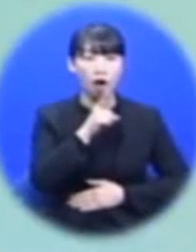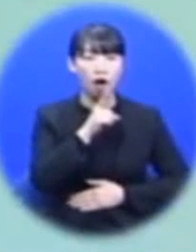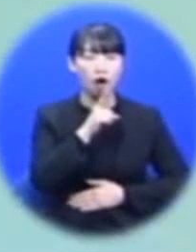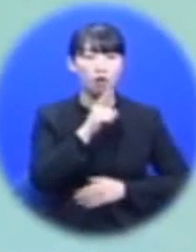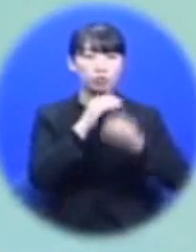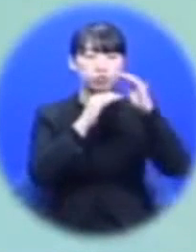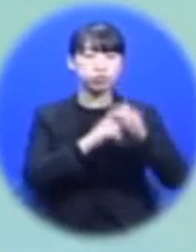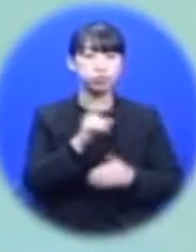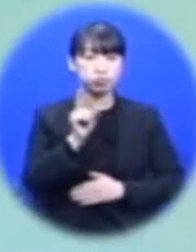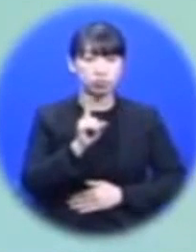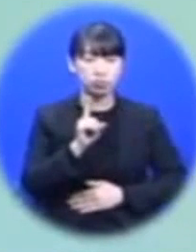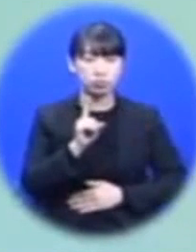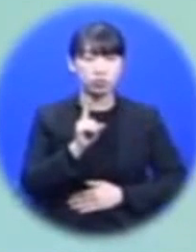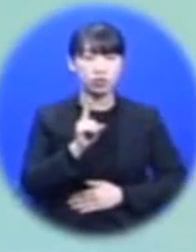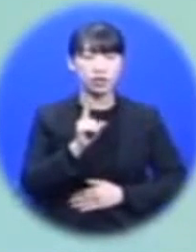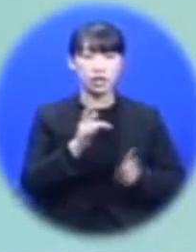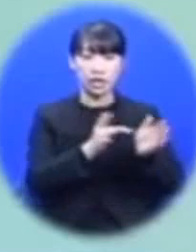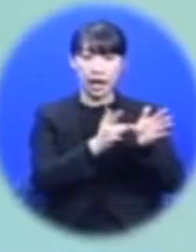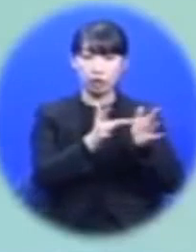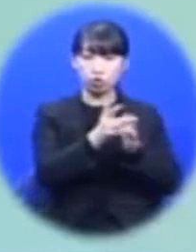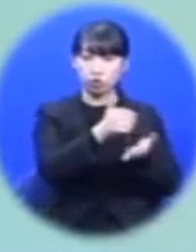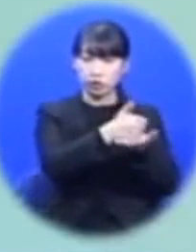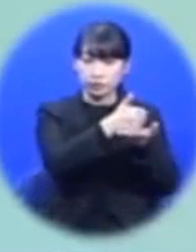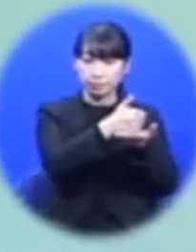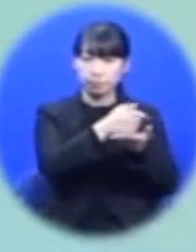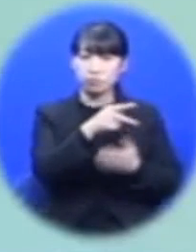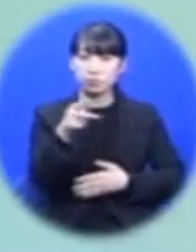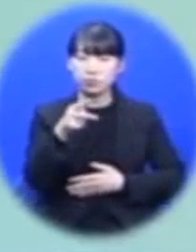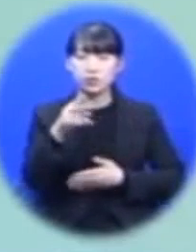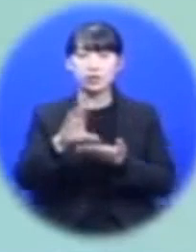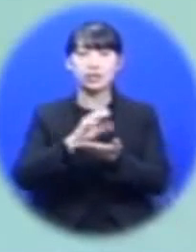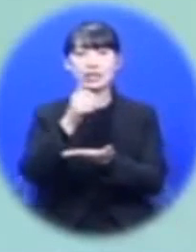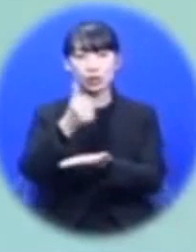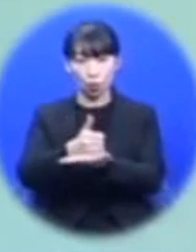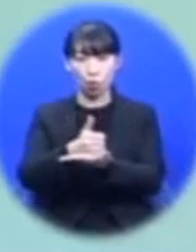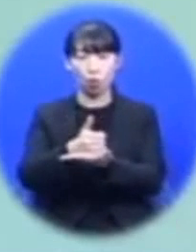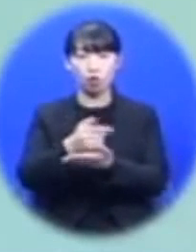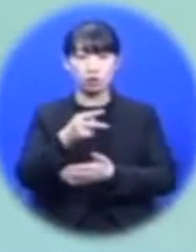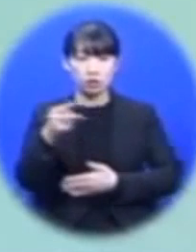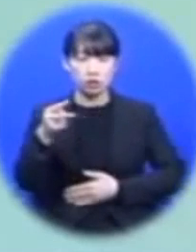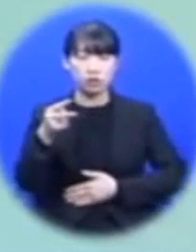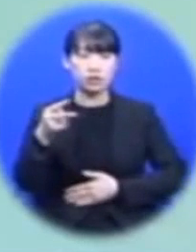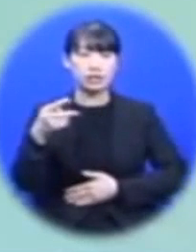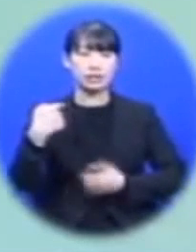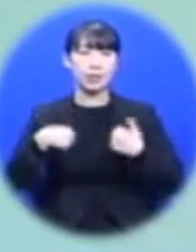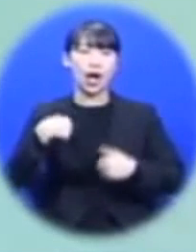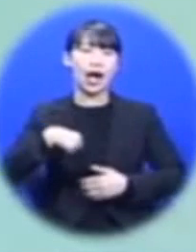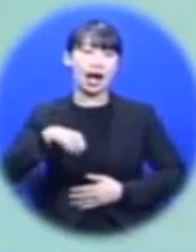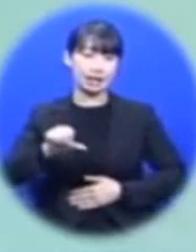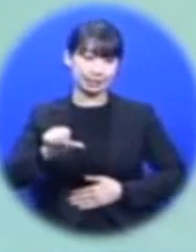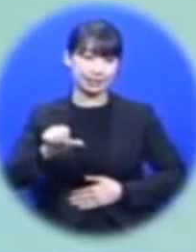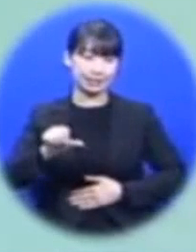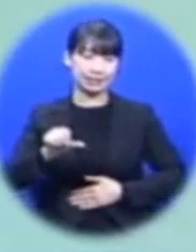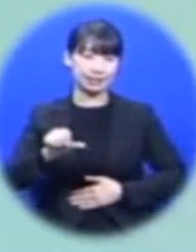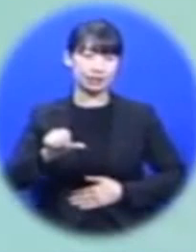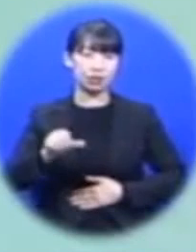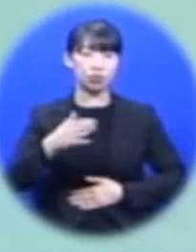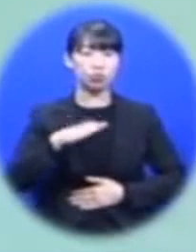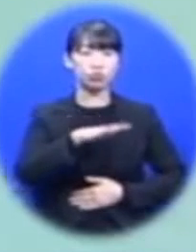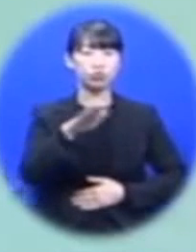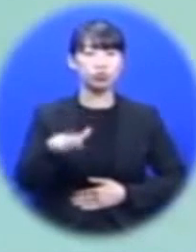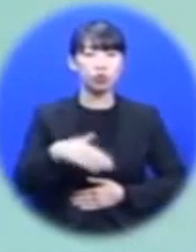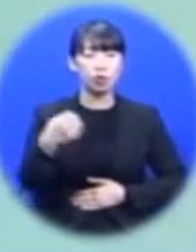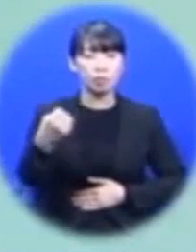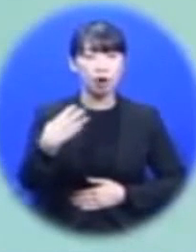뭘까 예수님이 그리스도다 내 기뻐하는 아들이다이 말씀을 하시면서 우리에게 결국 하시고 싶으신